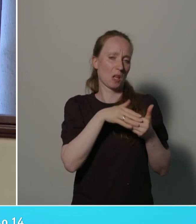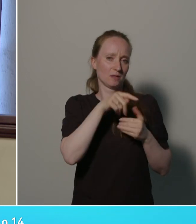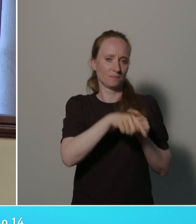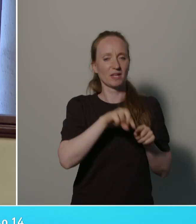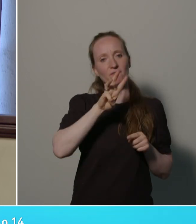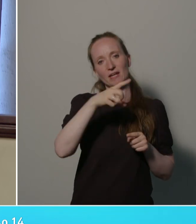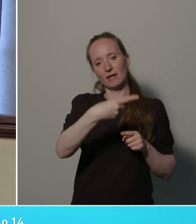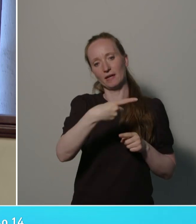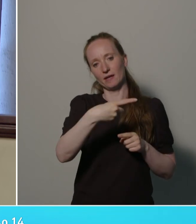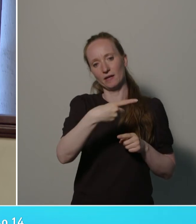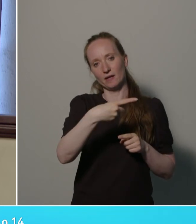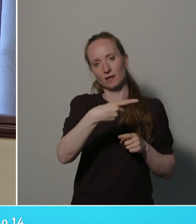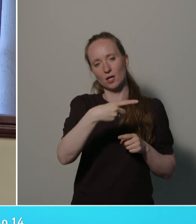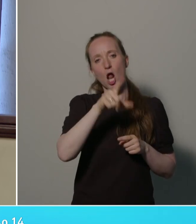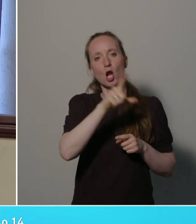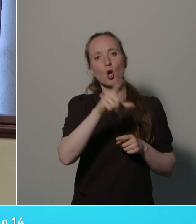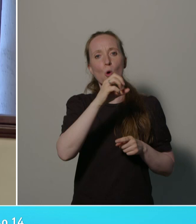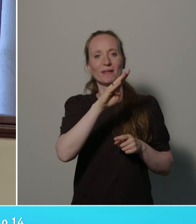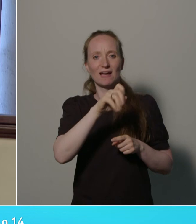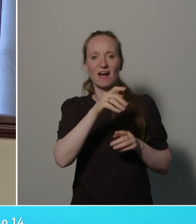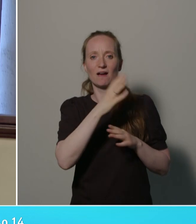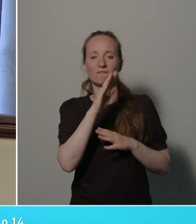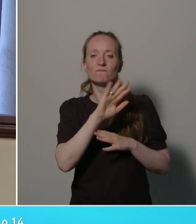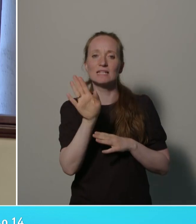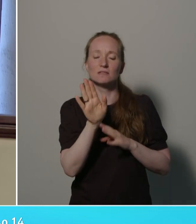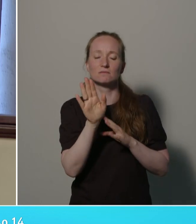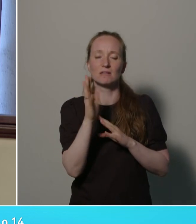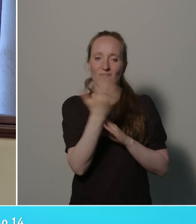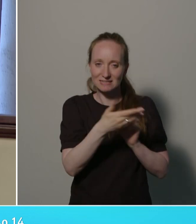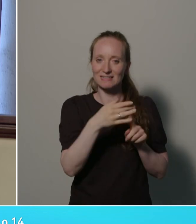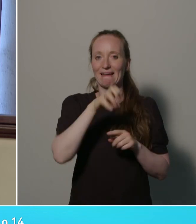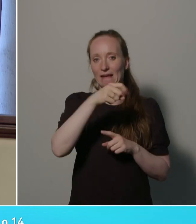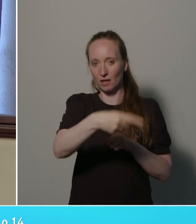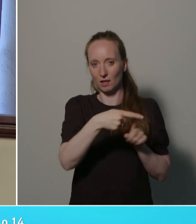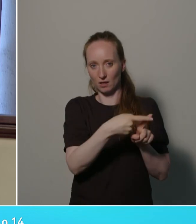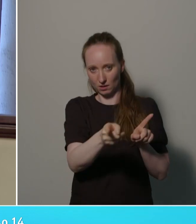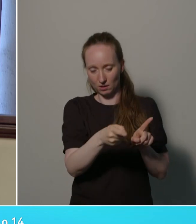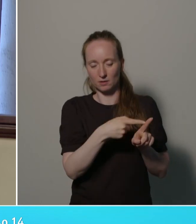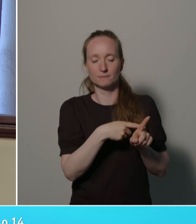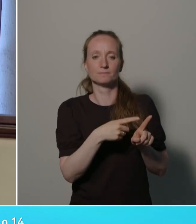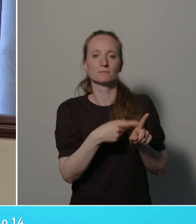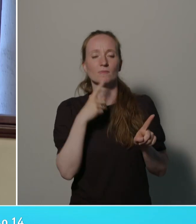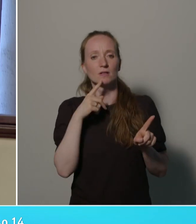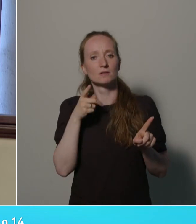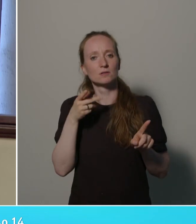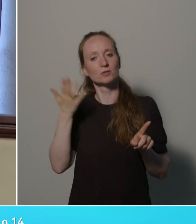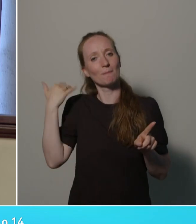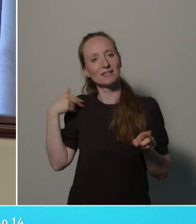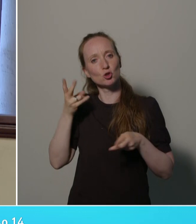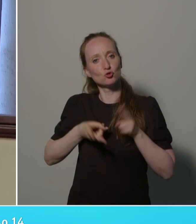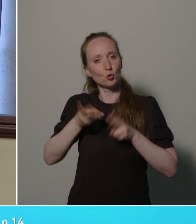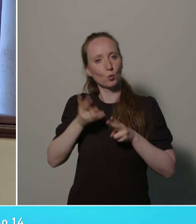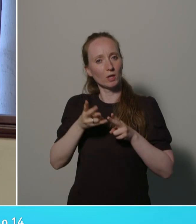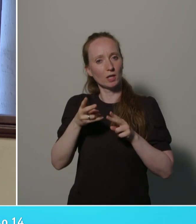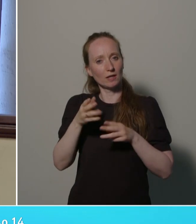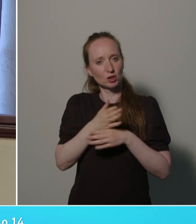WG Lobeda West EG, und die waren bei dieser Jury-Auszeichnung damals diejenigen,